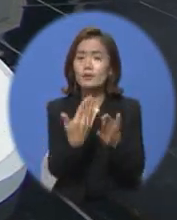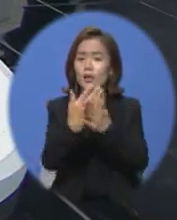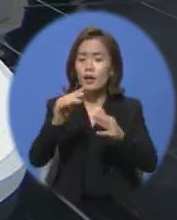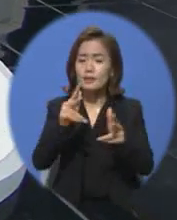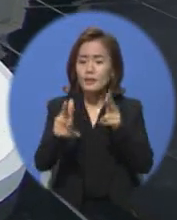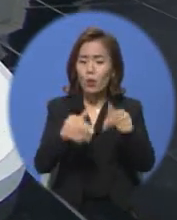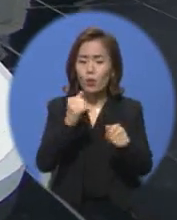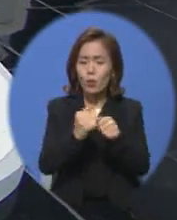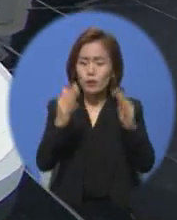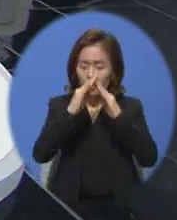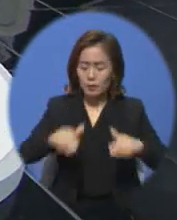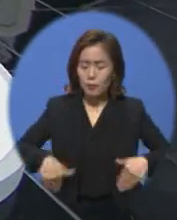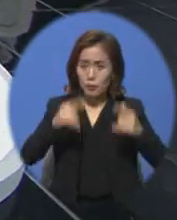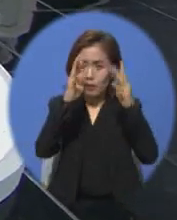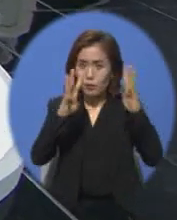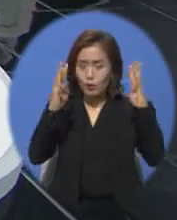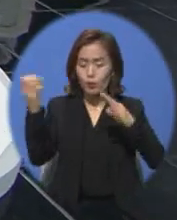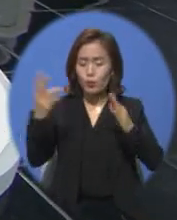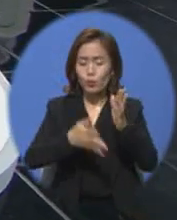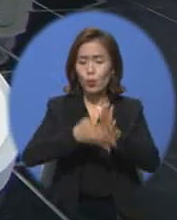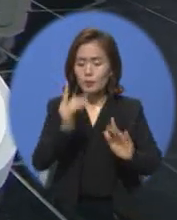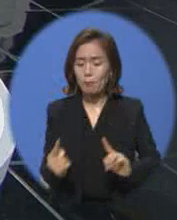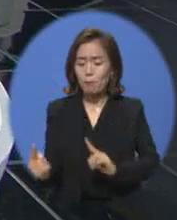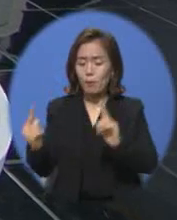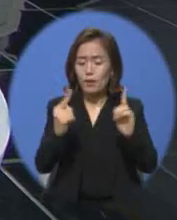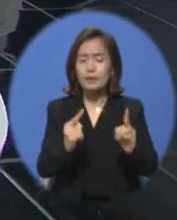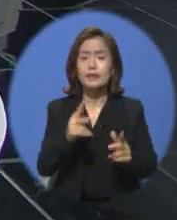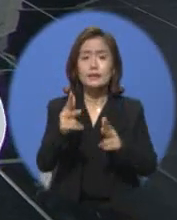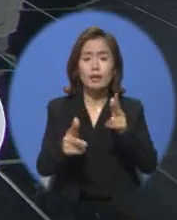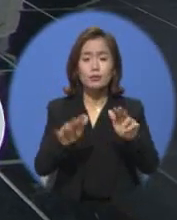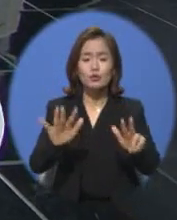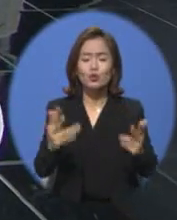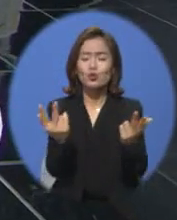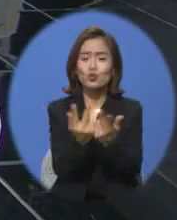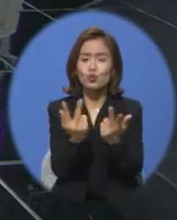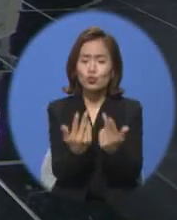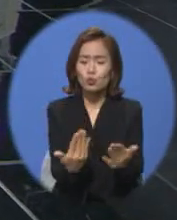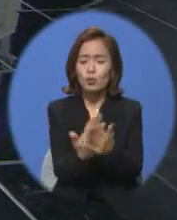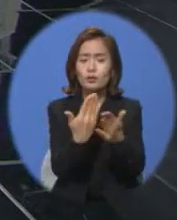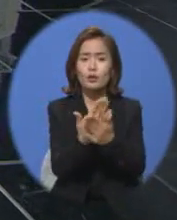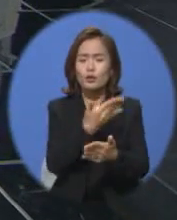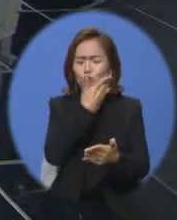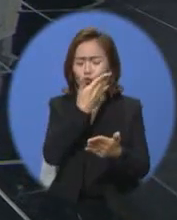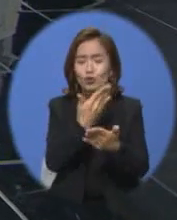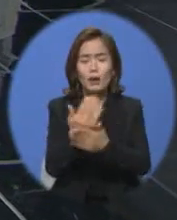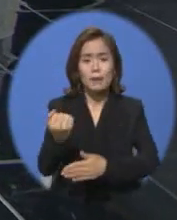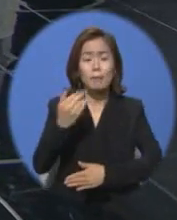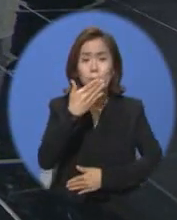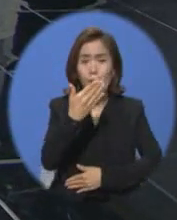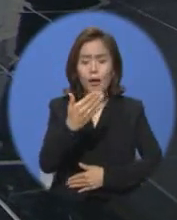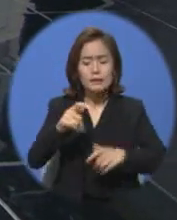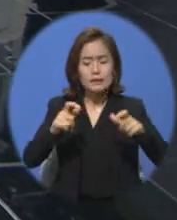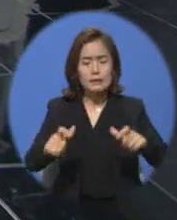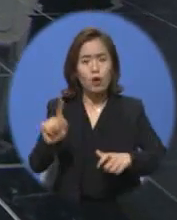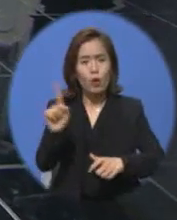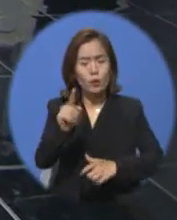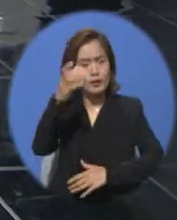광주역경제활성화 사업과 전남대학교를중심으로한도시재생뉴딜사업이북구개발의 핵심동력이될수있을지에대한지역적기대와관심이매우높다